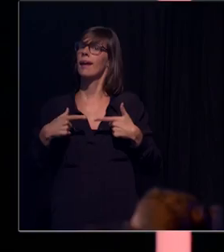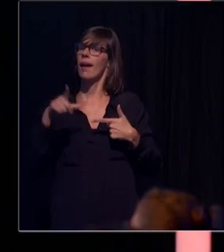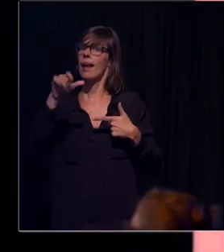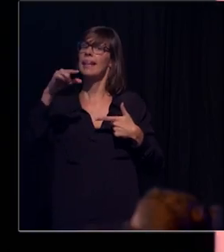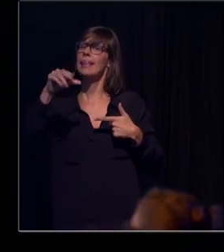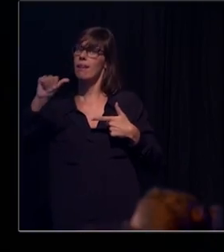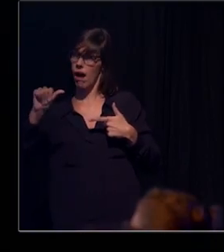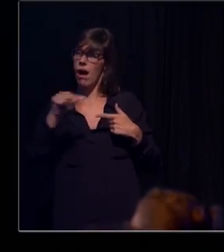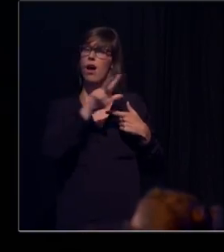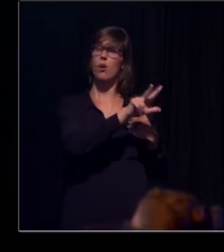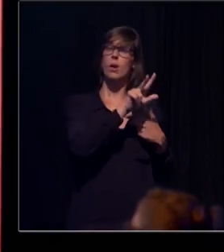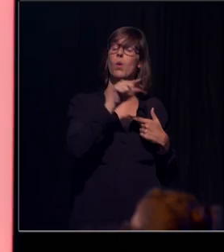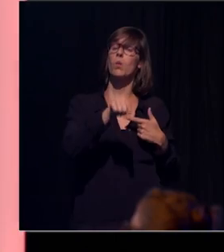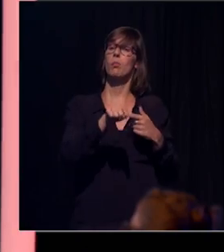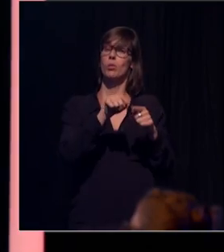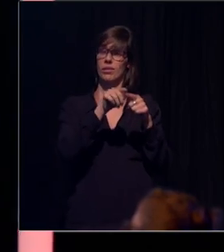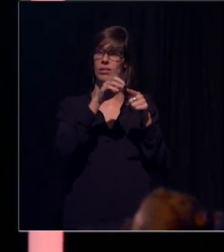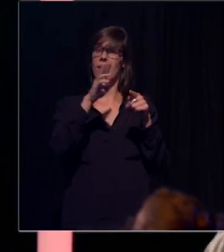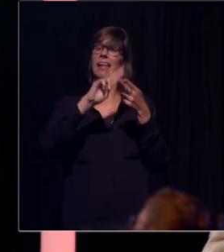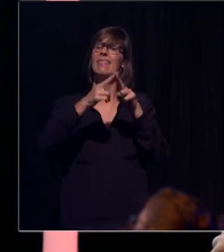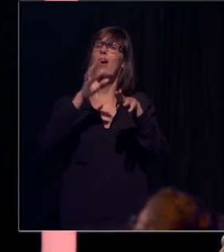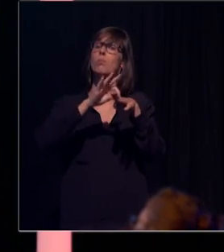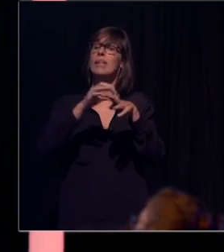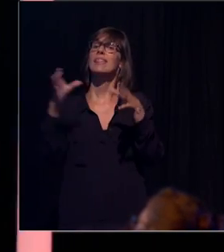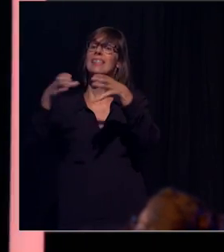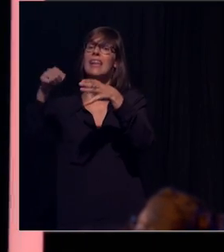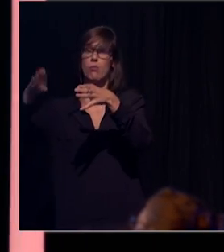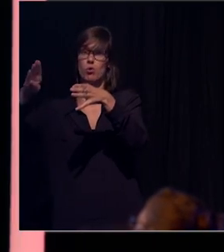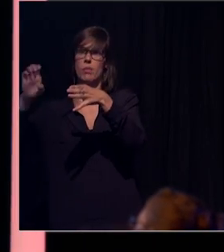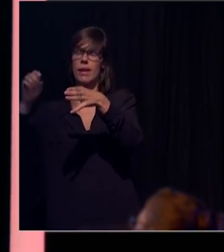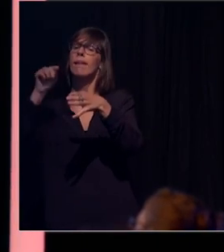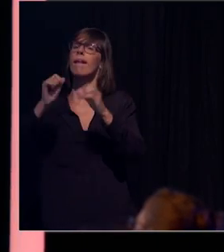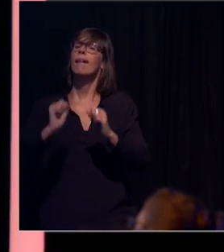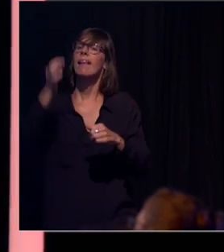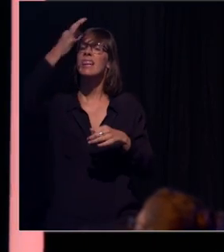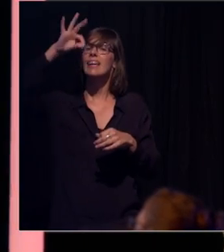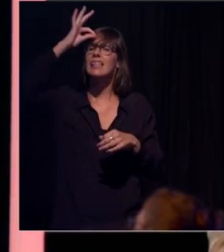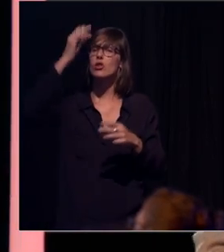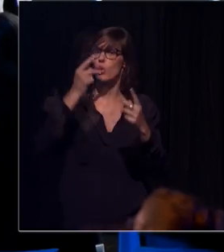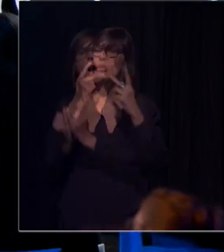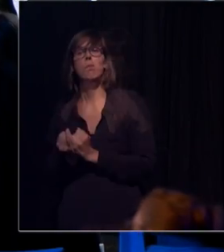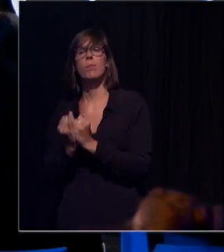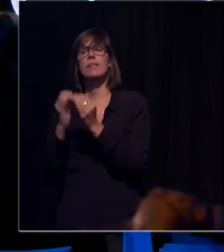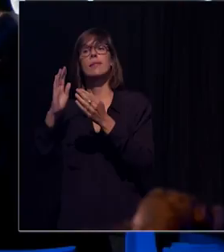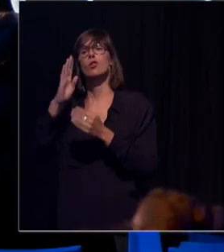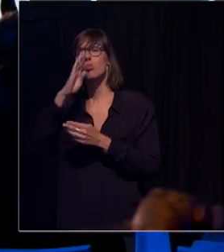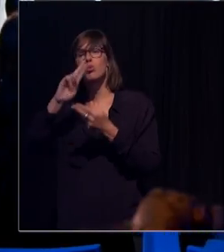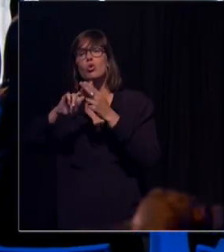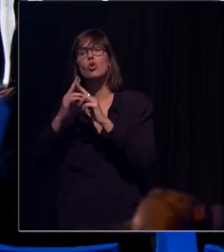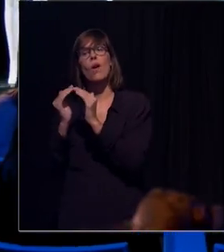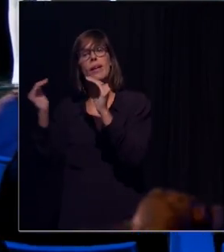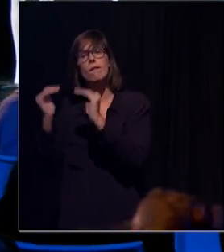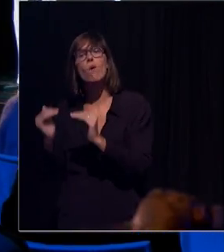hebben. En dus vandaar dat we campagnes doen om zelf op te sporen of je een verhoogd risico hebt. Want,